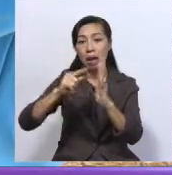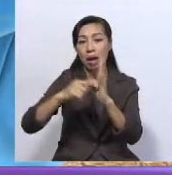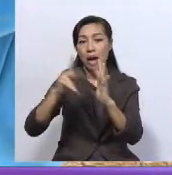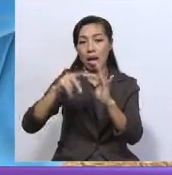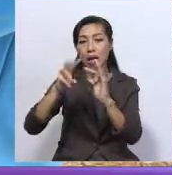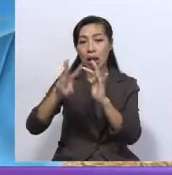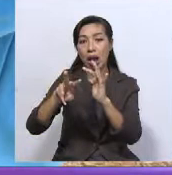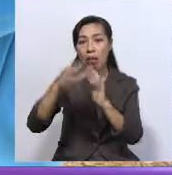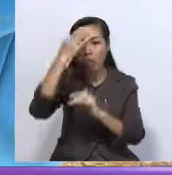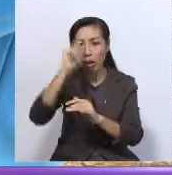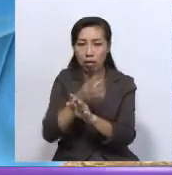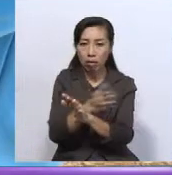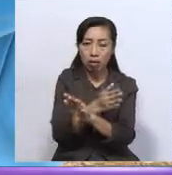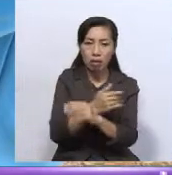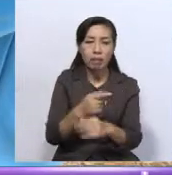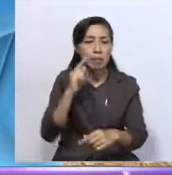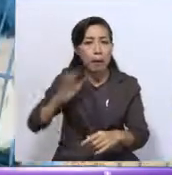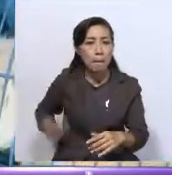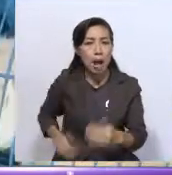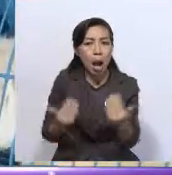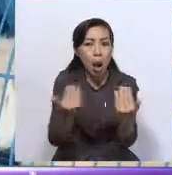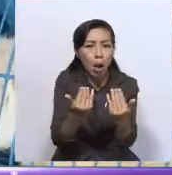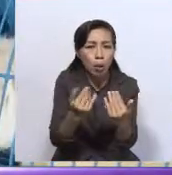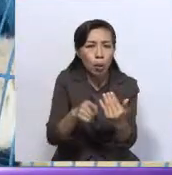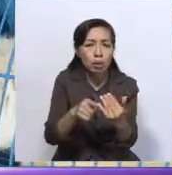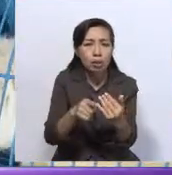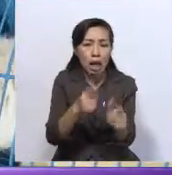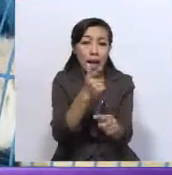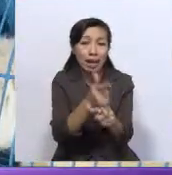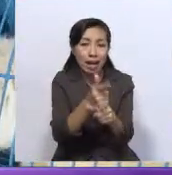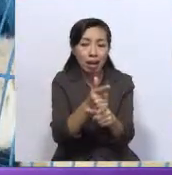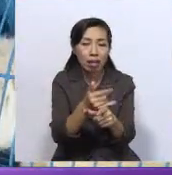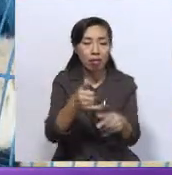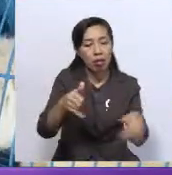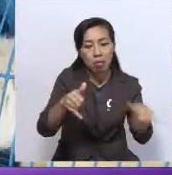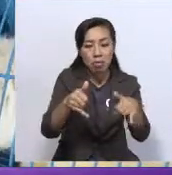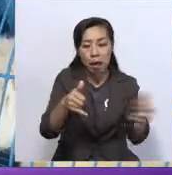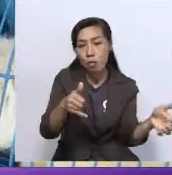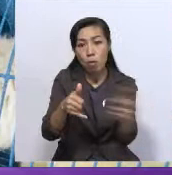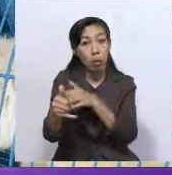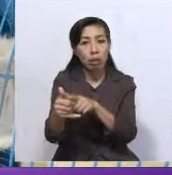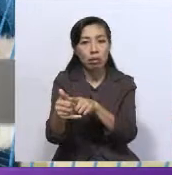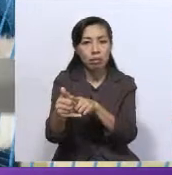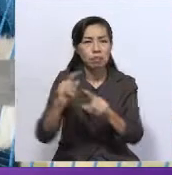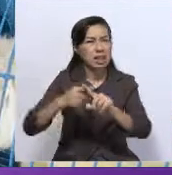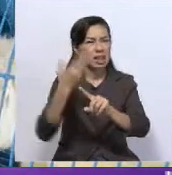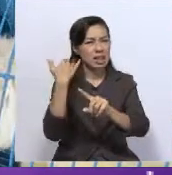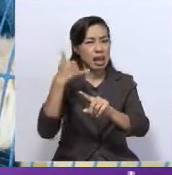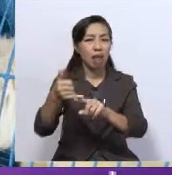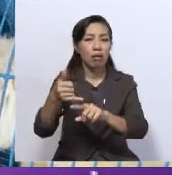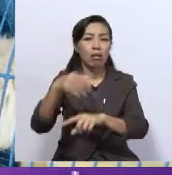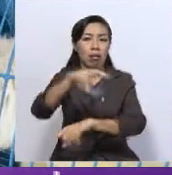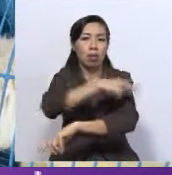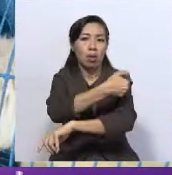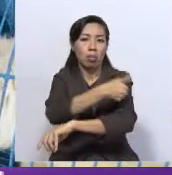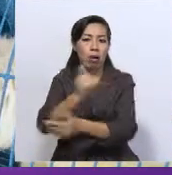ประวัติถูกลูกสุนัขที่เลี้ยงไว้ข่วนที่ต้นขาเมื่อประมาณเดือนเศษๆนี่เองนะคะต่อมาผู้ป่วยก็ถูกส่งตัวเข้ารับการรักษาที่โร